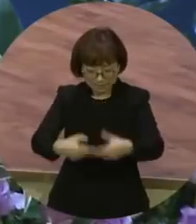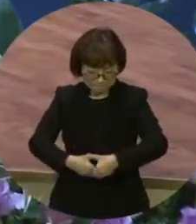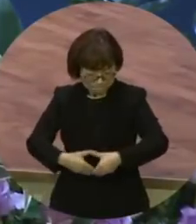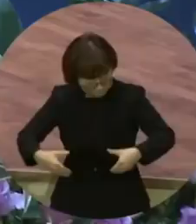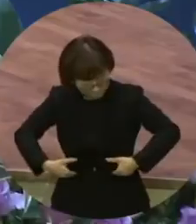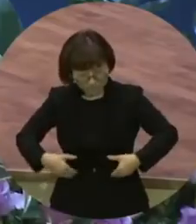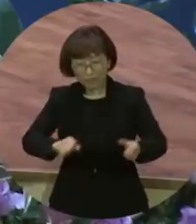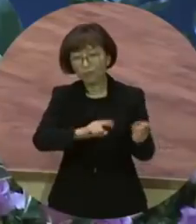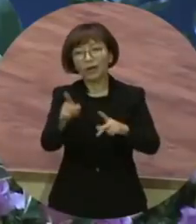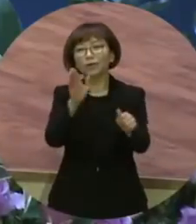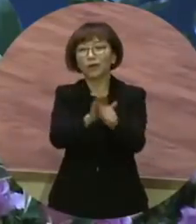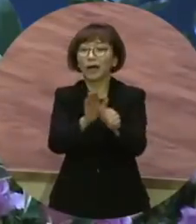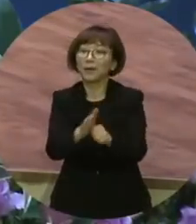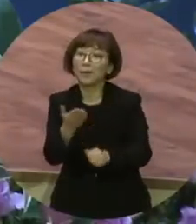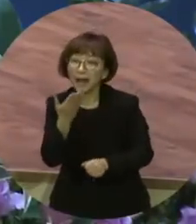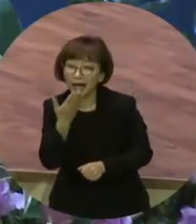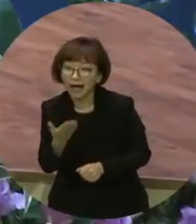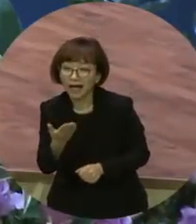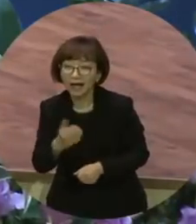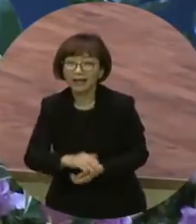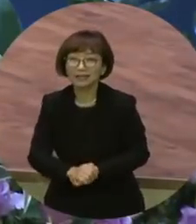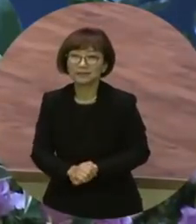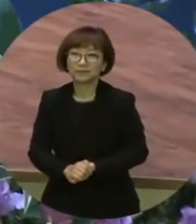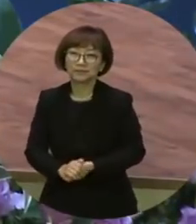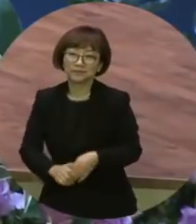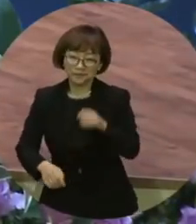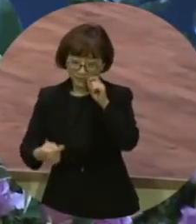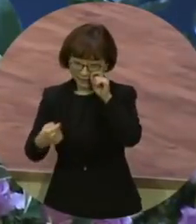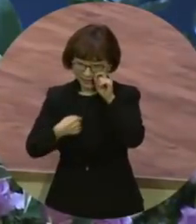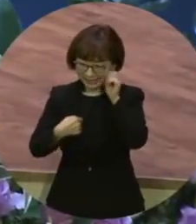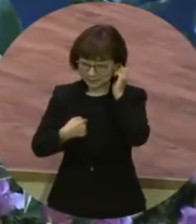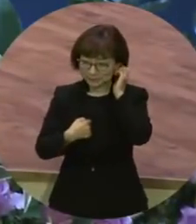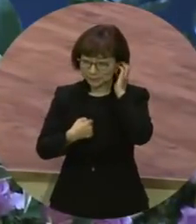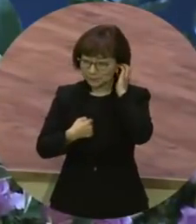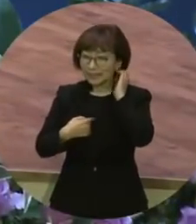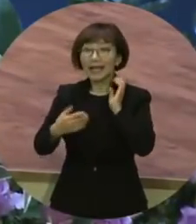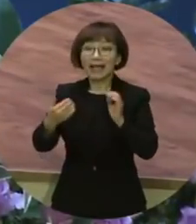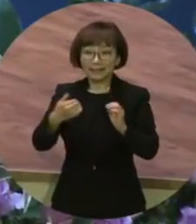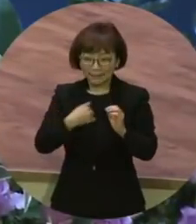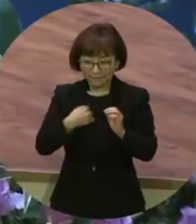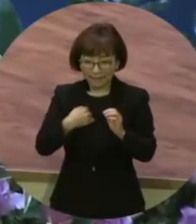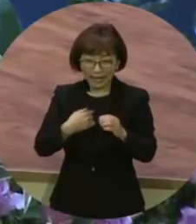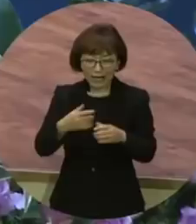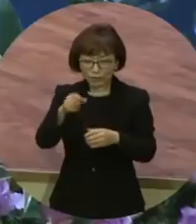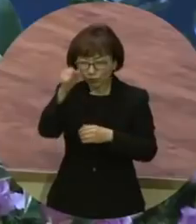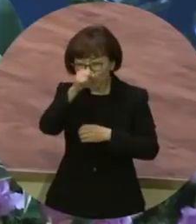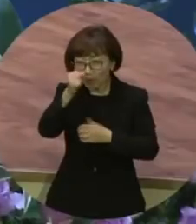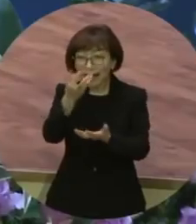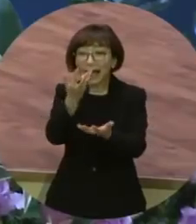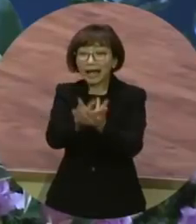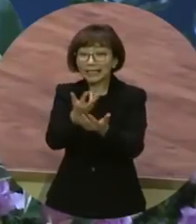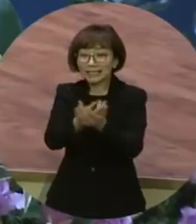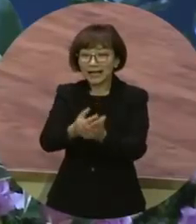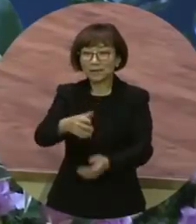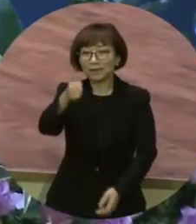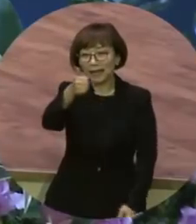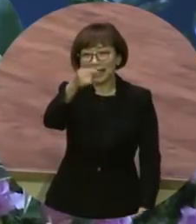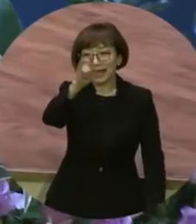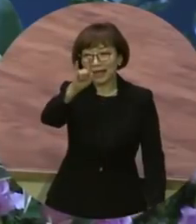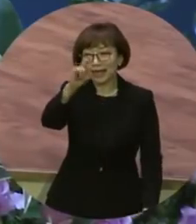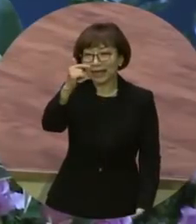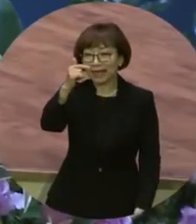것입니다. 제가 가장 좋아하는 사자성어가 해납백천이라는 사자성어예요. 이 사자성어 제가 몰랐는데 어떻게 알게